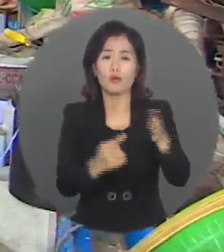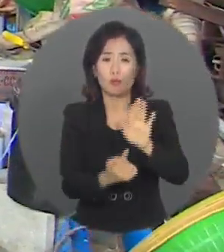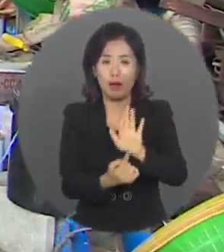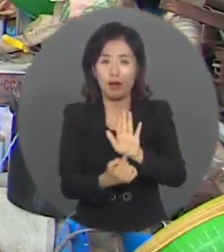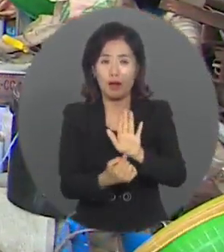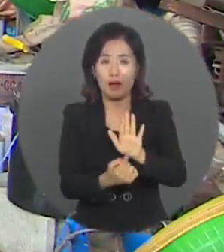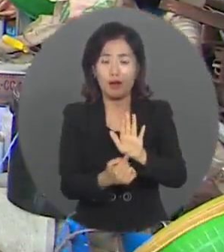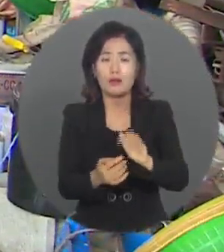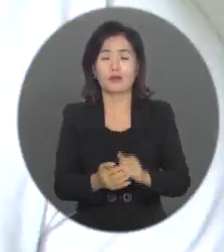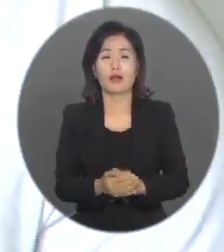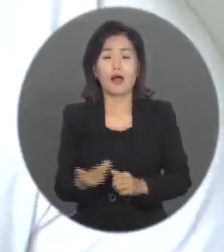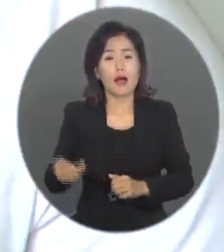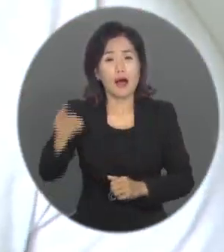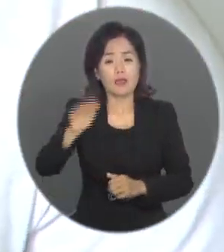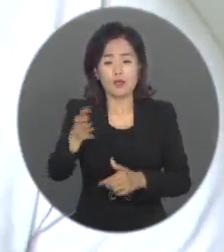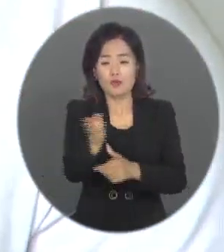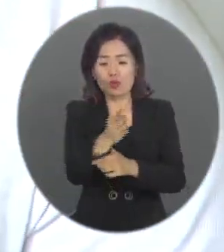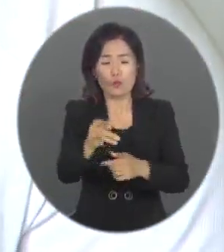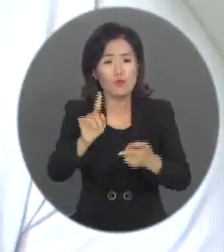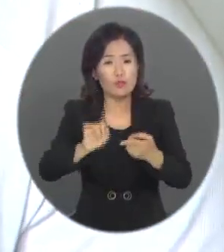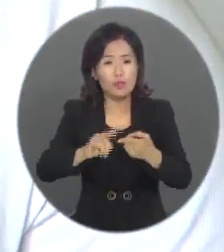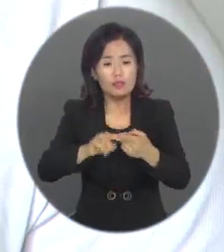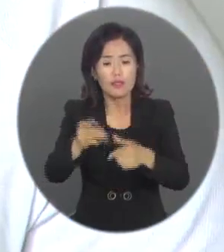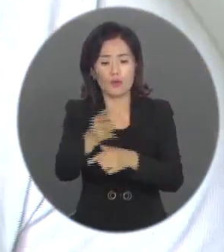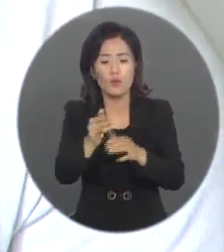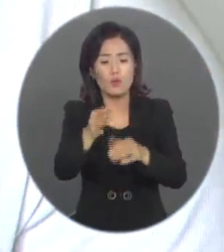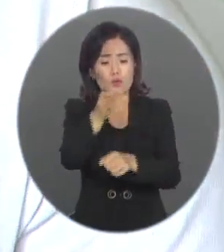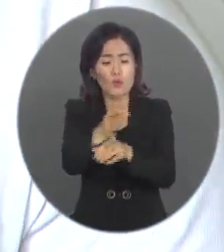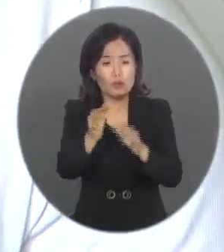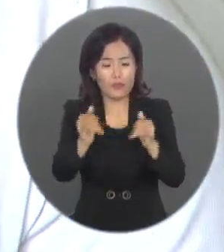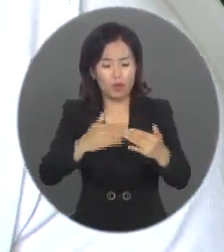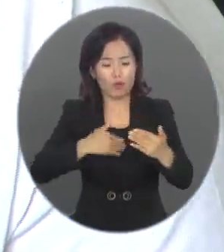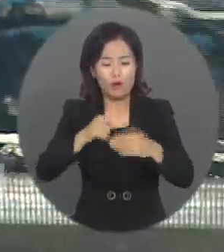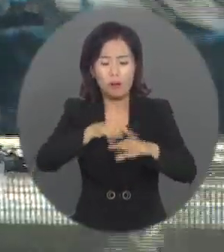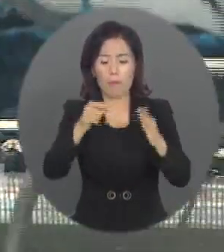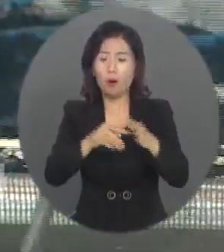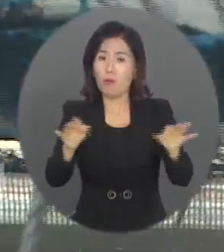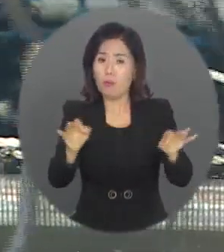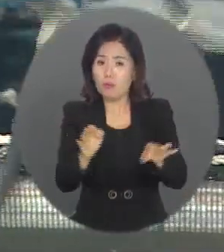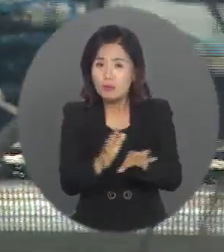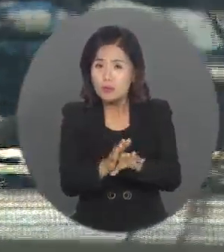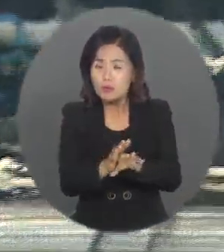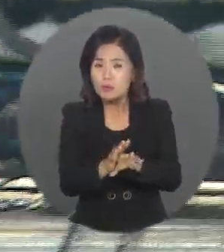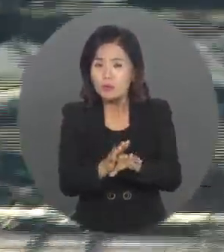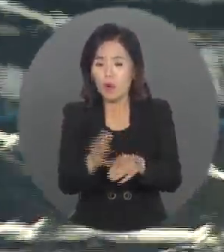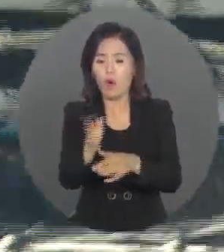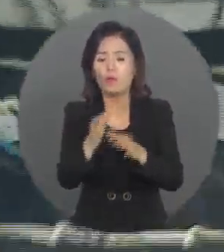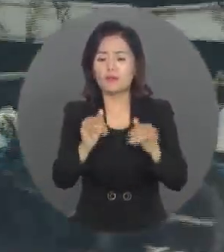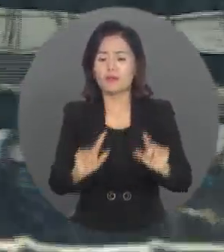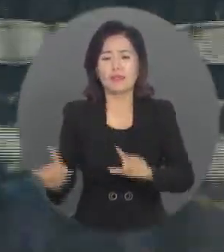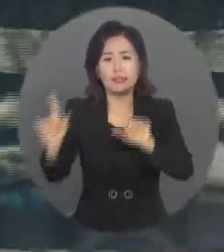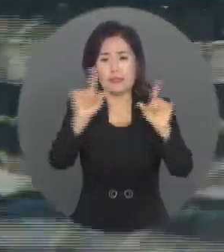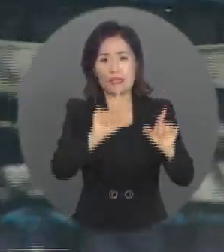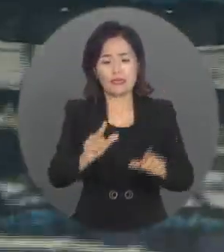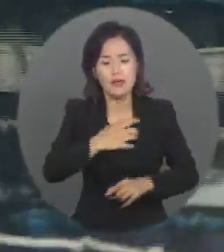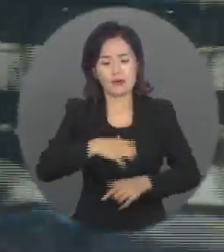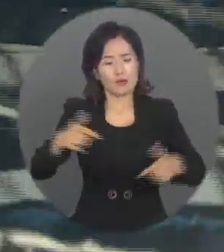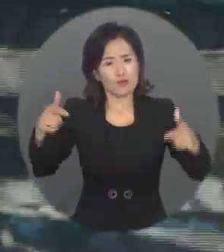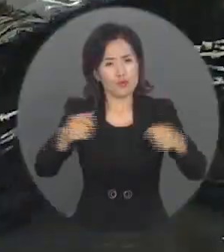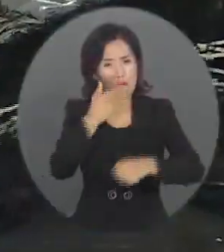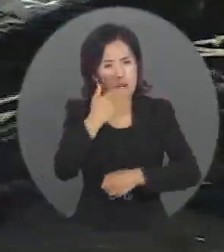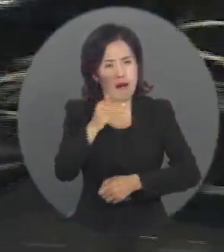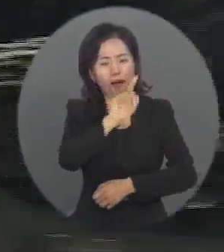밝혔습니다. 하지만 수산물에 대한 소비자들의 불안 심리를 없애고 어민들의 생계 걱정을 줄일 수 있을지는 여전히